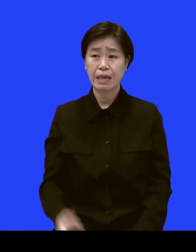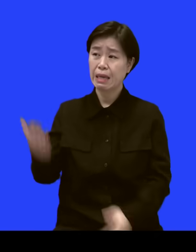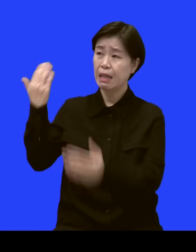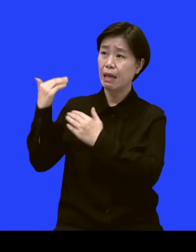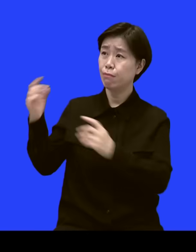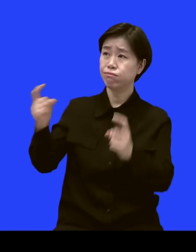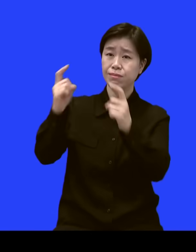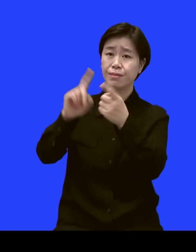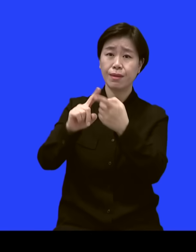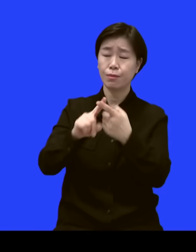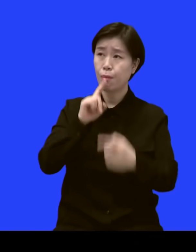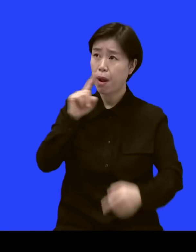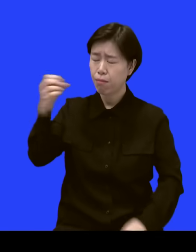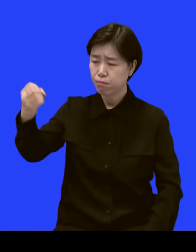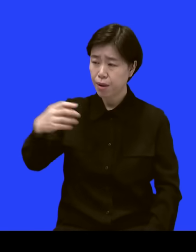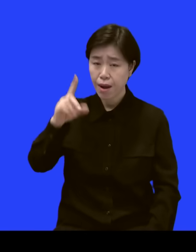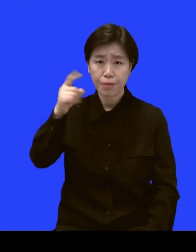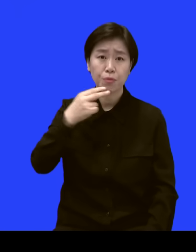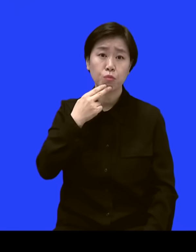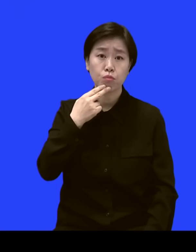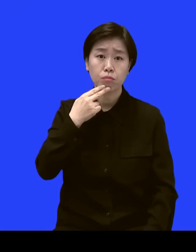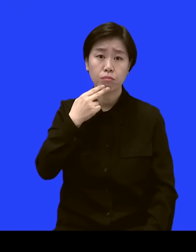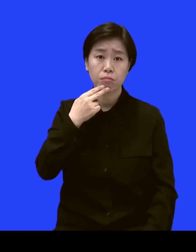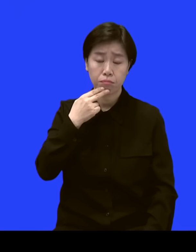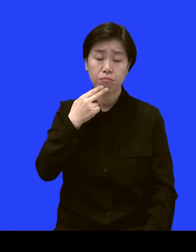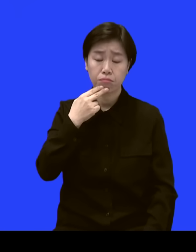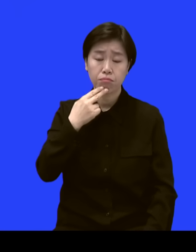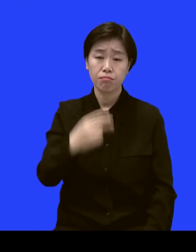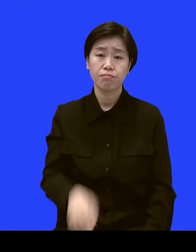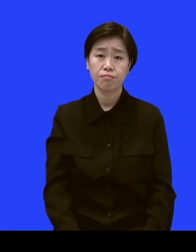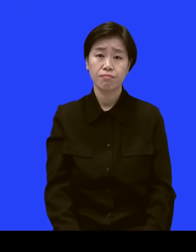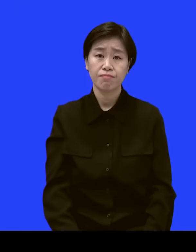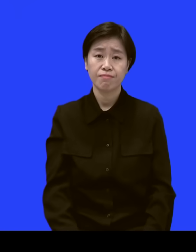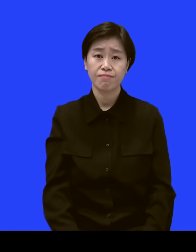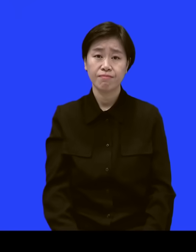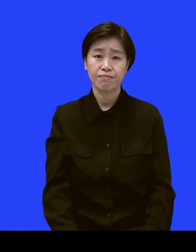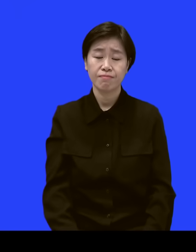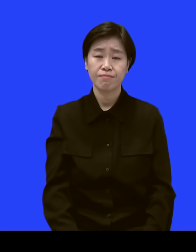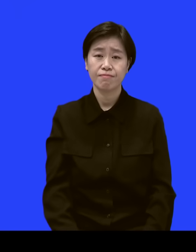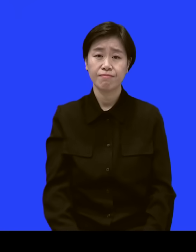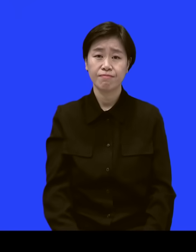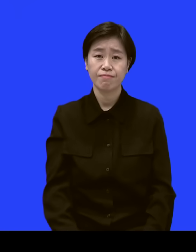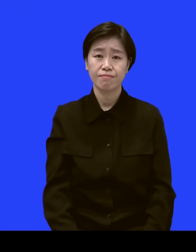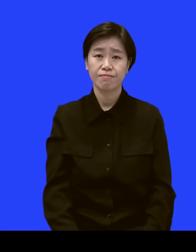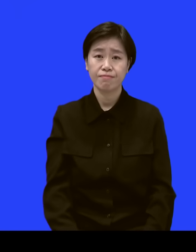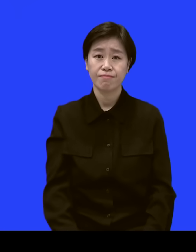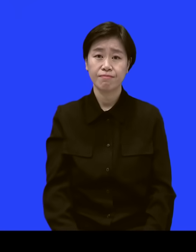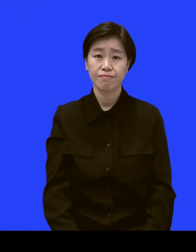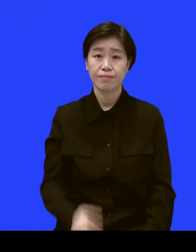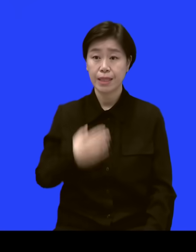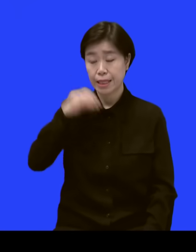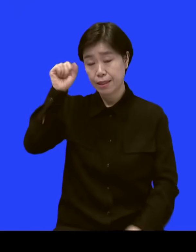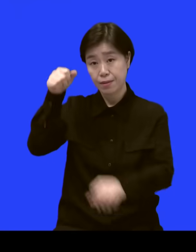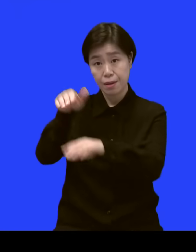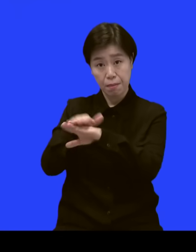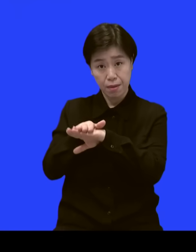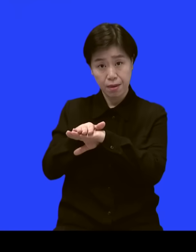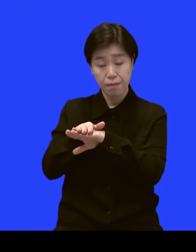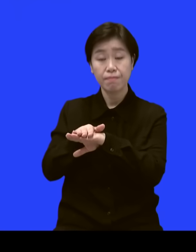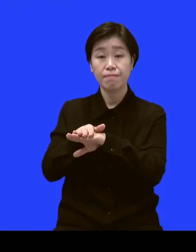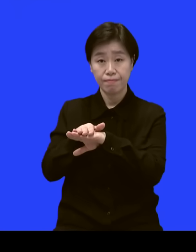원망하고 했는데도 아무렇지 않게 그냥 받아주시는 거예요. 그럼요. 네. 내 자식인데, 내 큰딸인데. 네, 제가 계속 새벽기도